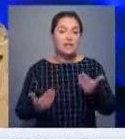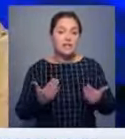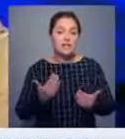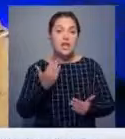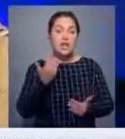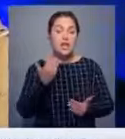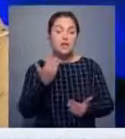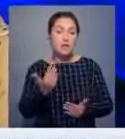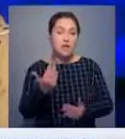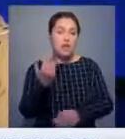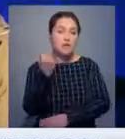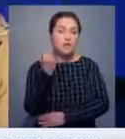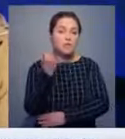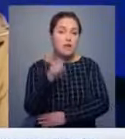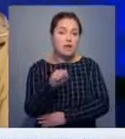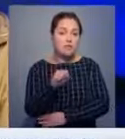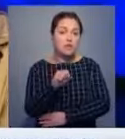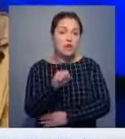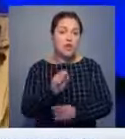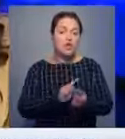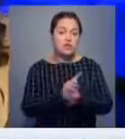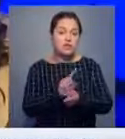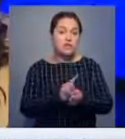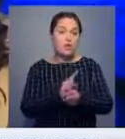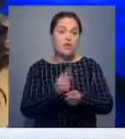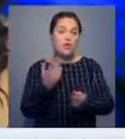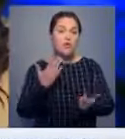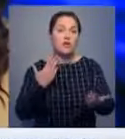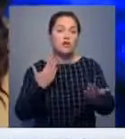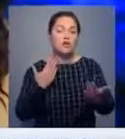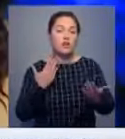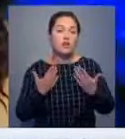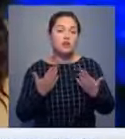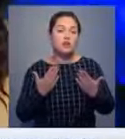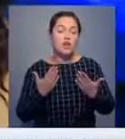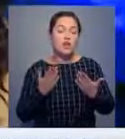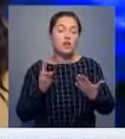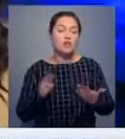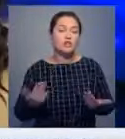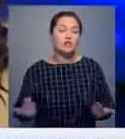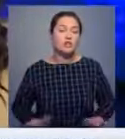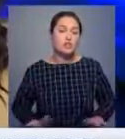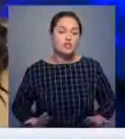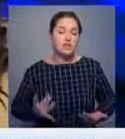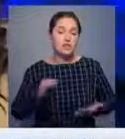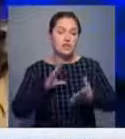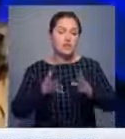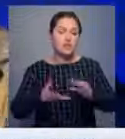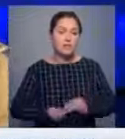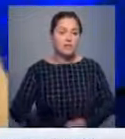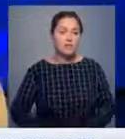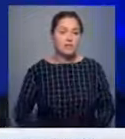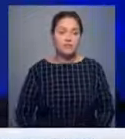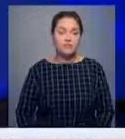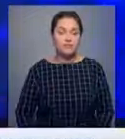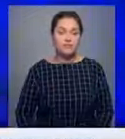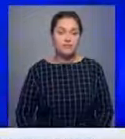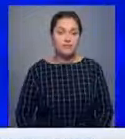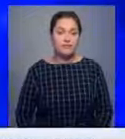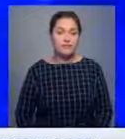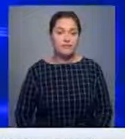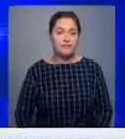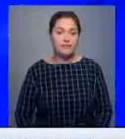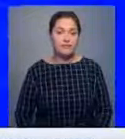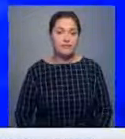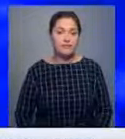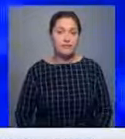все-таки победишь, как-то изменится твое отношение, не знаю, ко всему, к жизни и вообще к целому? На самом деле, когда